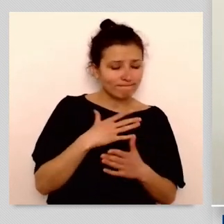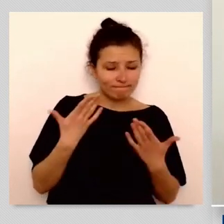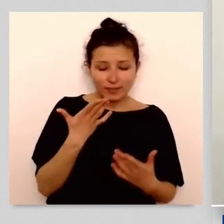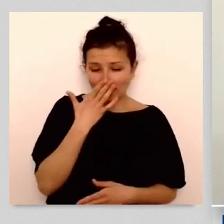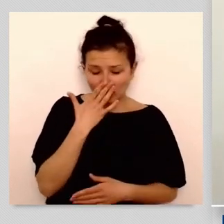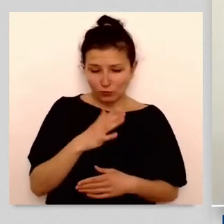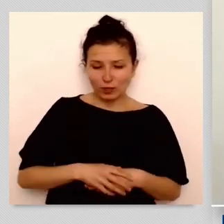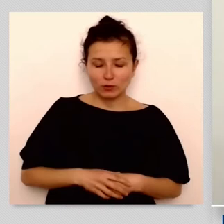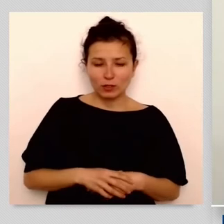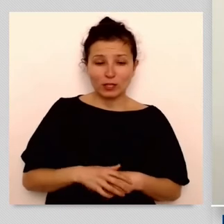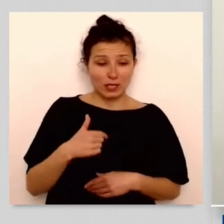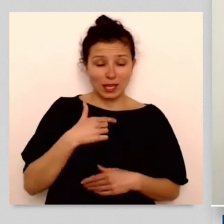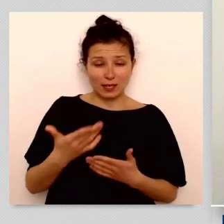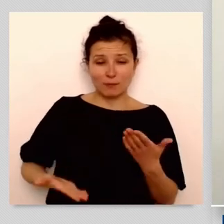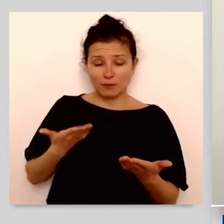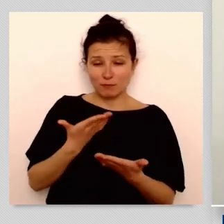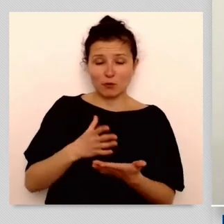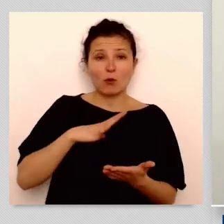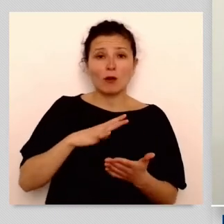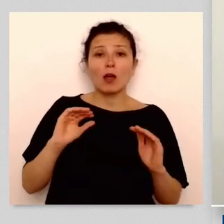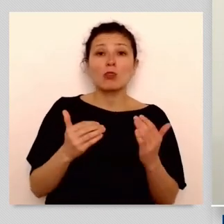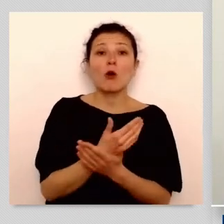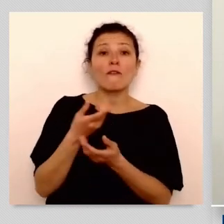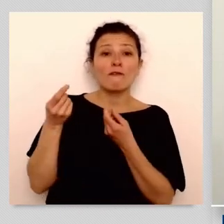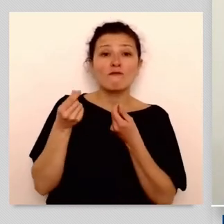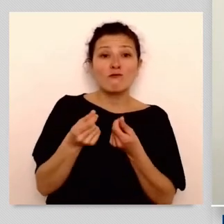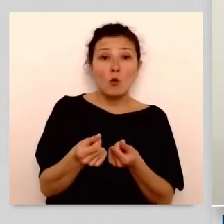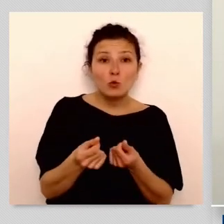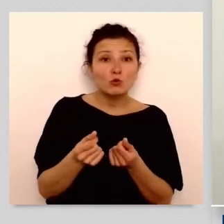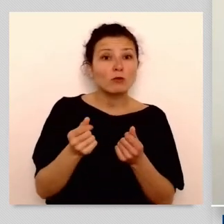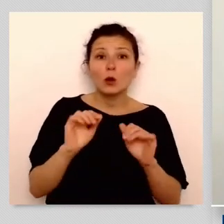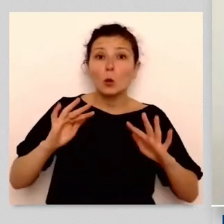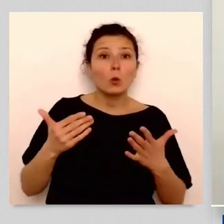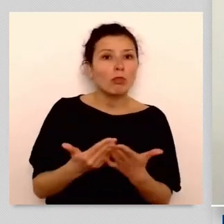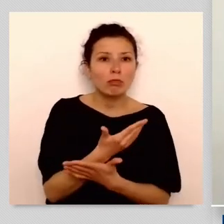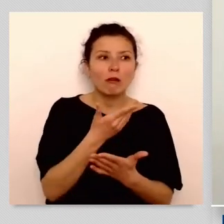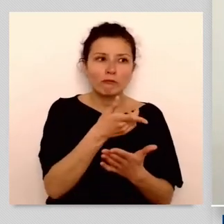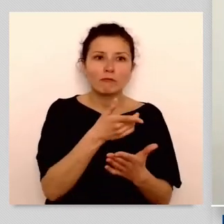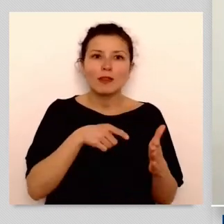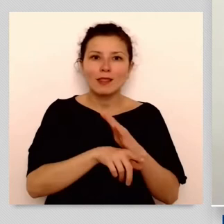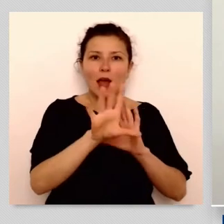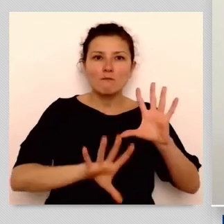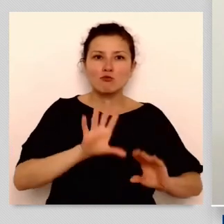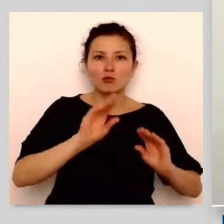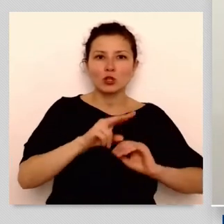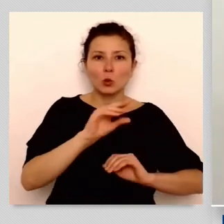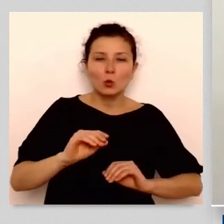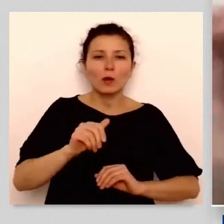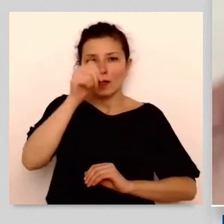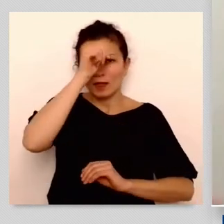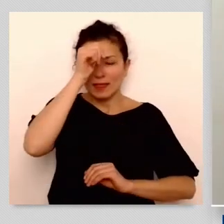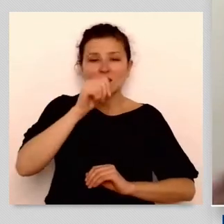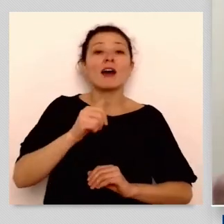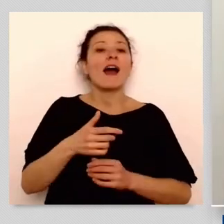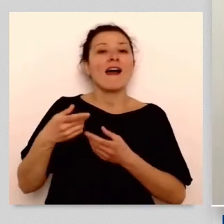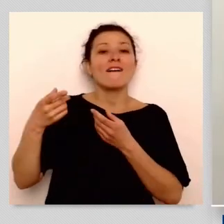że zaproponowałem nowy fundusz, zupełnie nowy do budżetu Unii Europejskiej, nazywa się Fundusz Sprawiedliwej